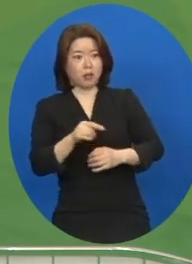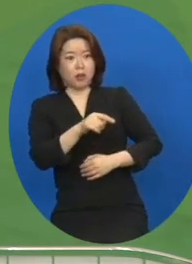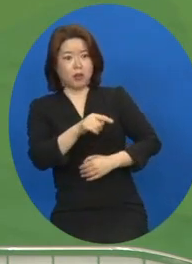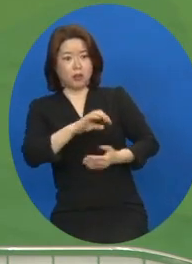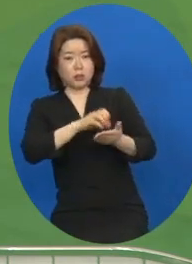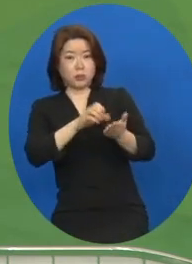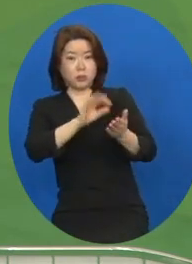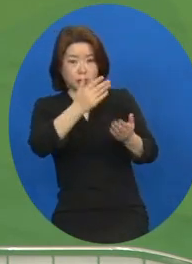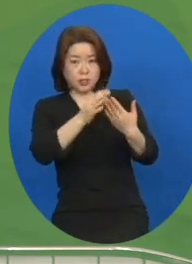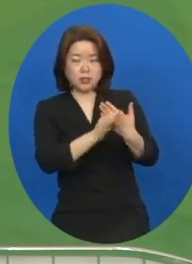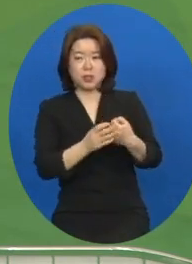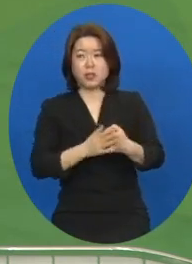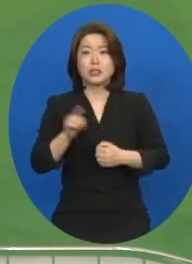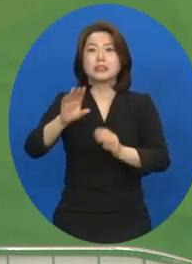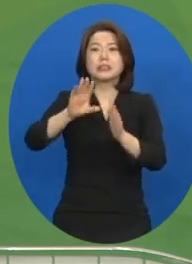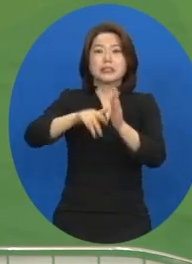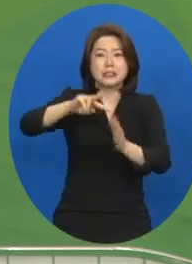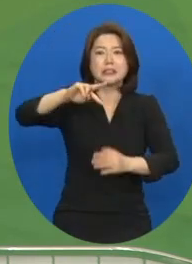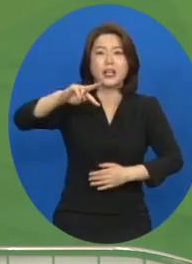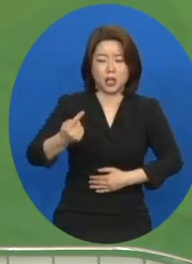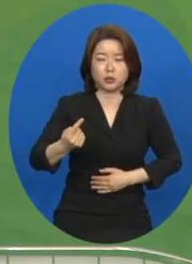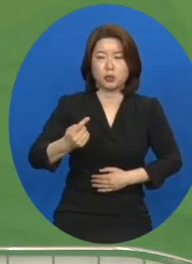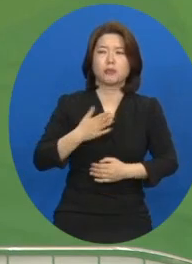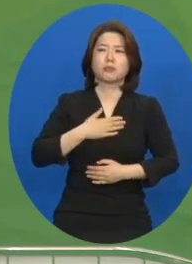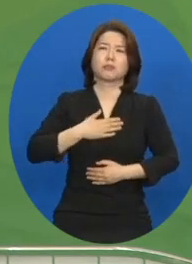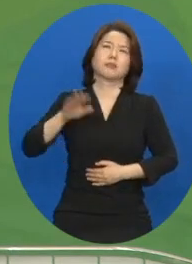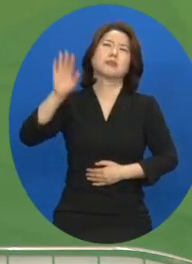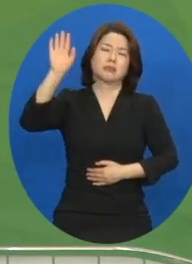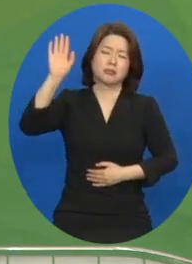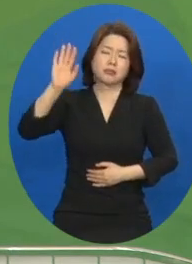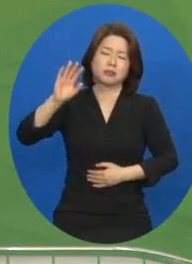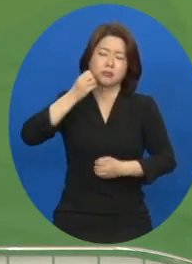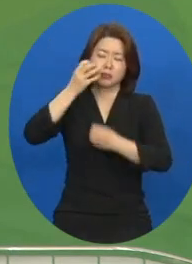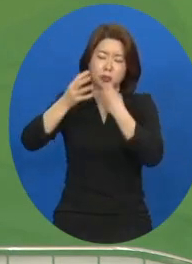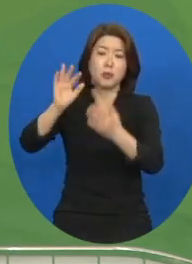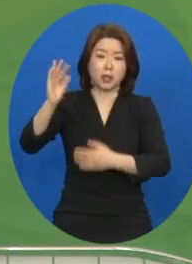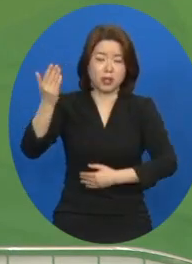되었으면 제가 그랬습니다. 이렇게 나와야 되잖아요.